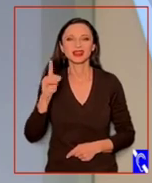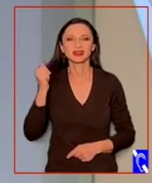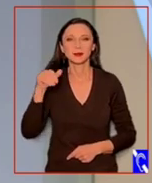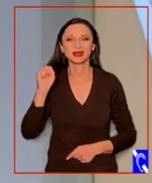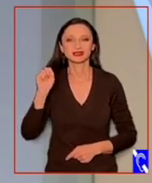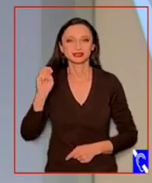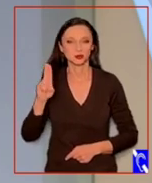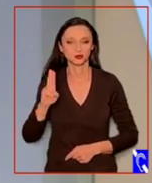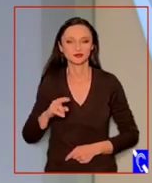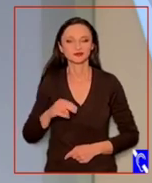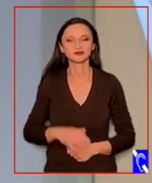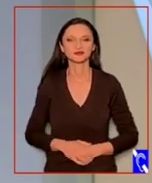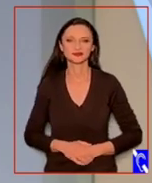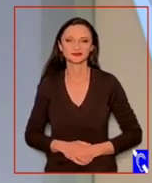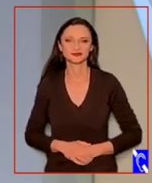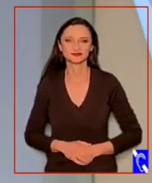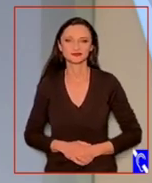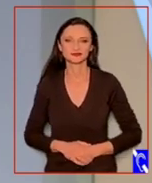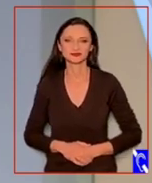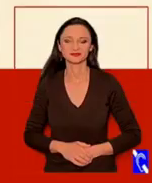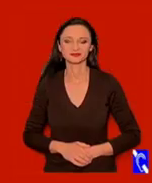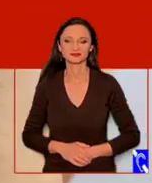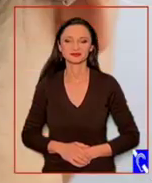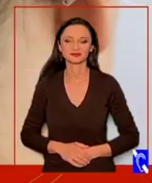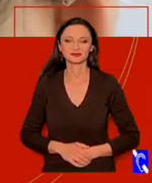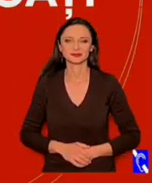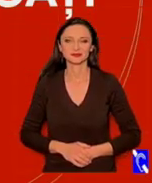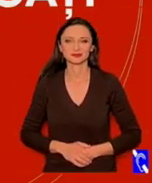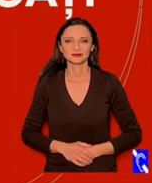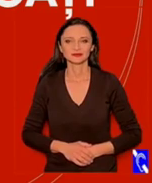realizat de colegul meu Mihai Arsenie, după care revenim în platou. Rămâneți cu noi!